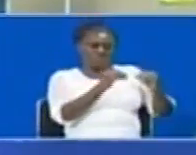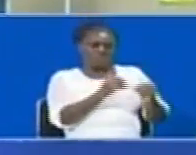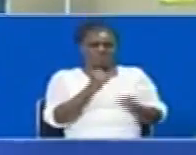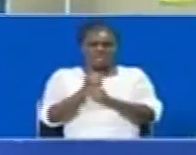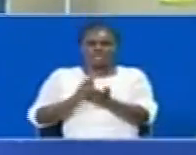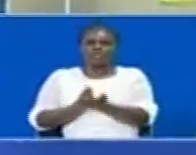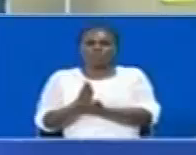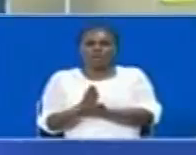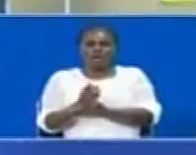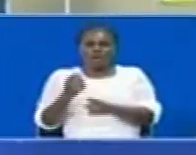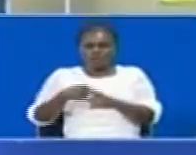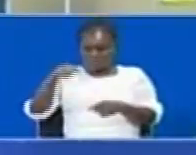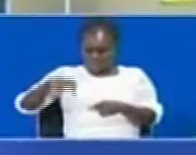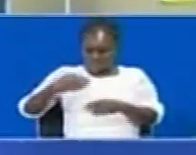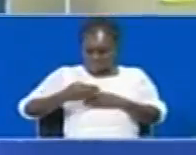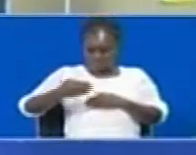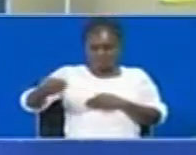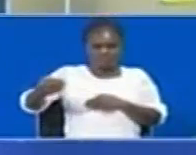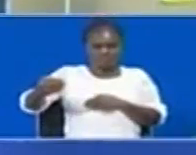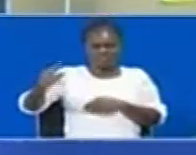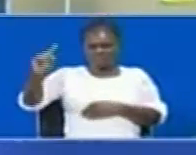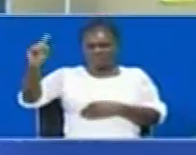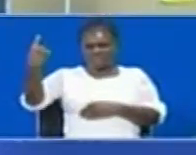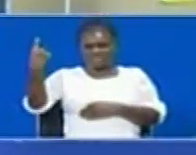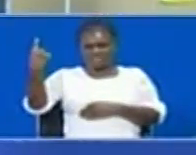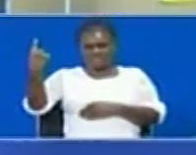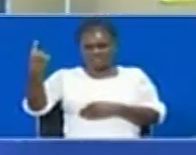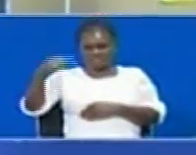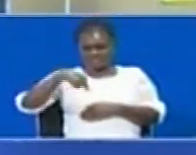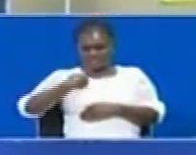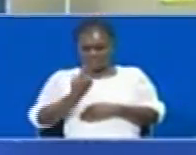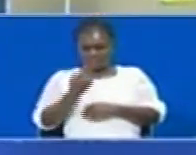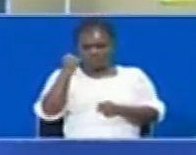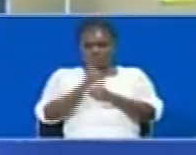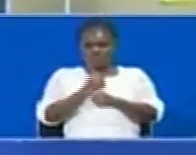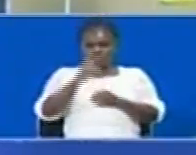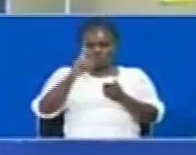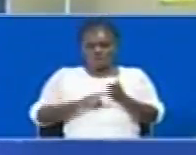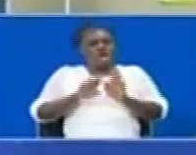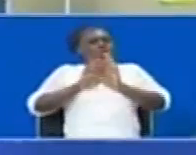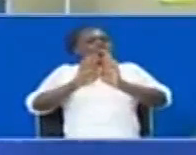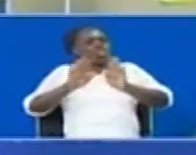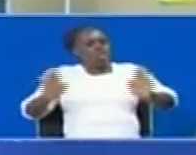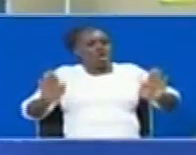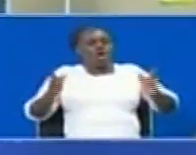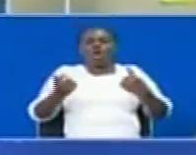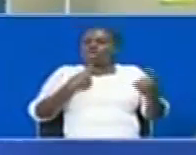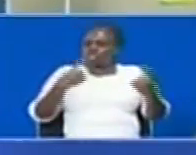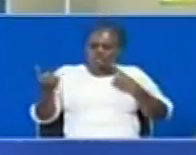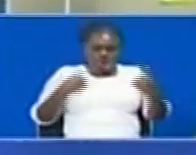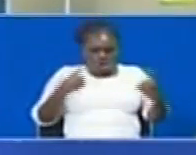kwamba kutoka hivi kwenda mbele, jambo la kwanza ambalo tumehakikisha kwamba hatutafanya ni kwamba hakutakuwa na mazungumzo